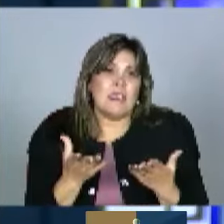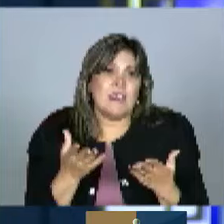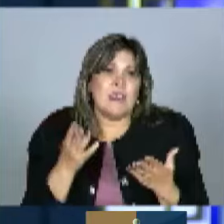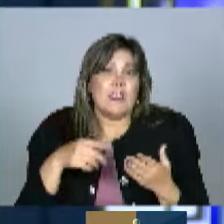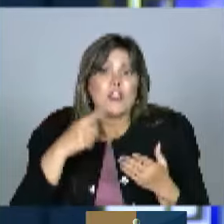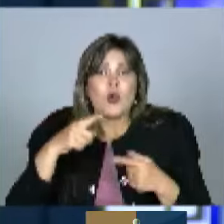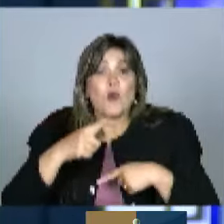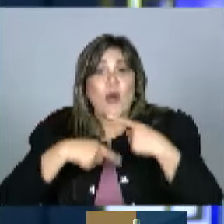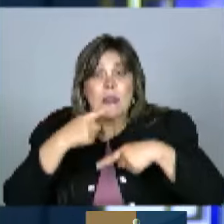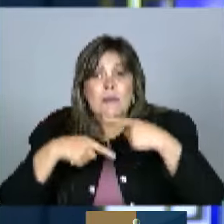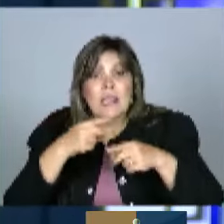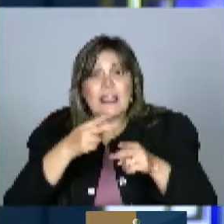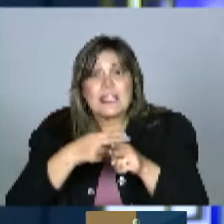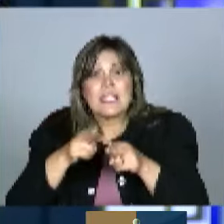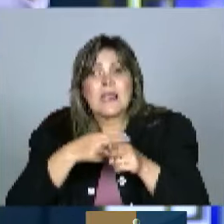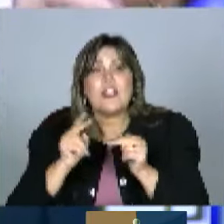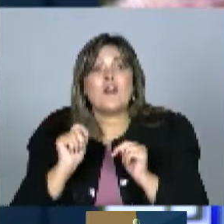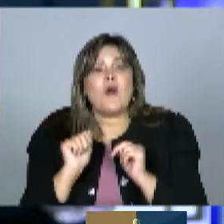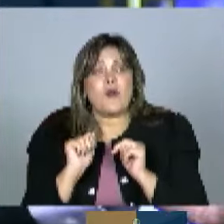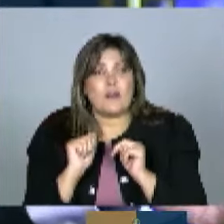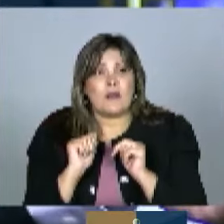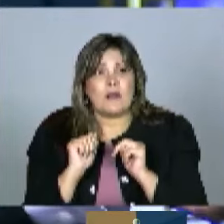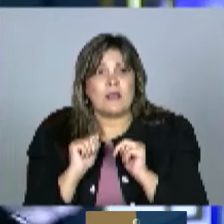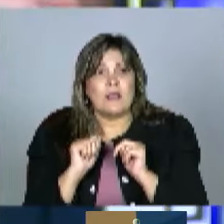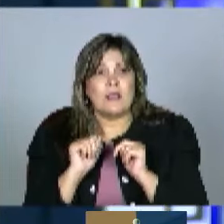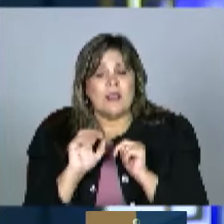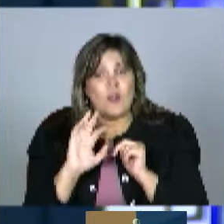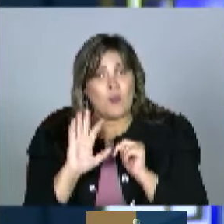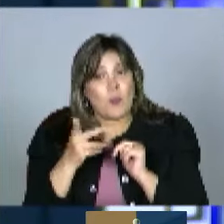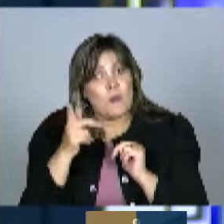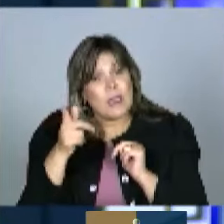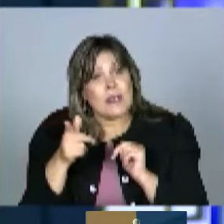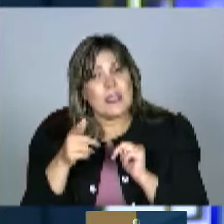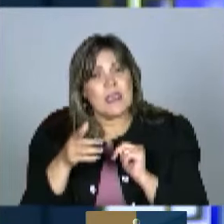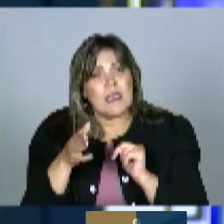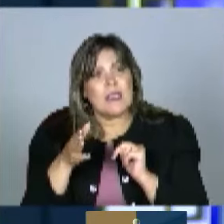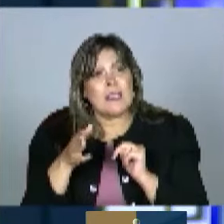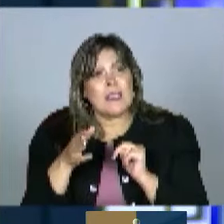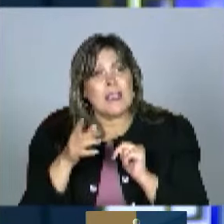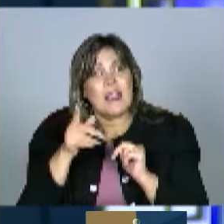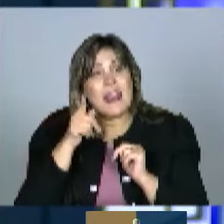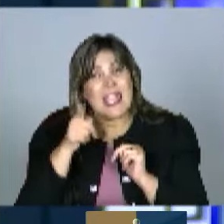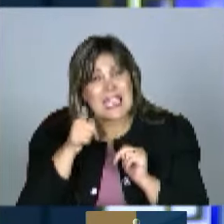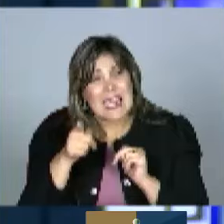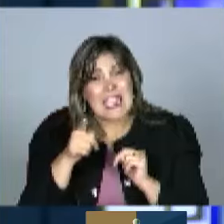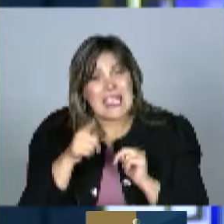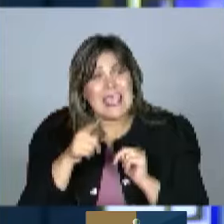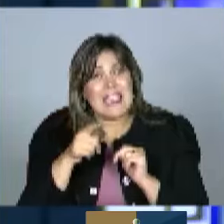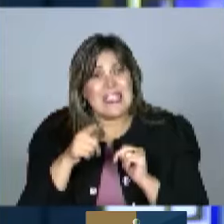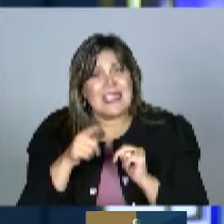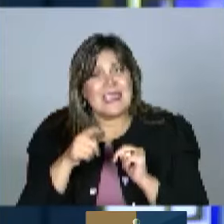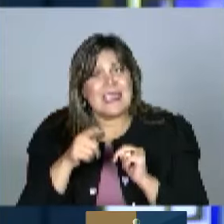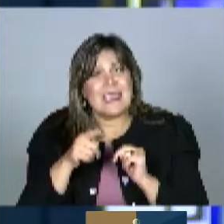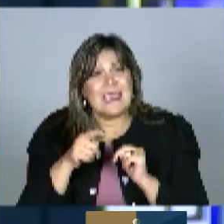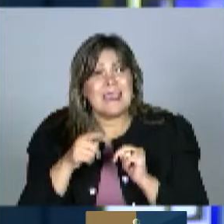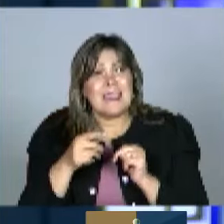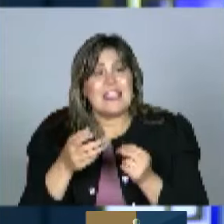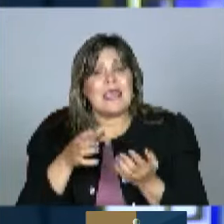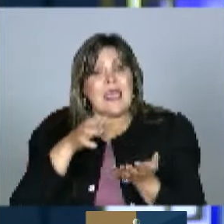ليه عقد الايجار هي ممكن تاذيه بس لكن امتد ليه عقد الايجار مش هتاخد العين